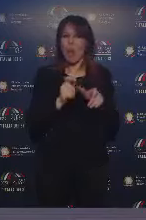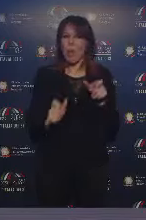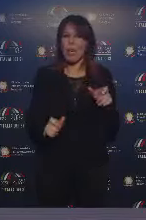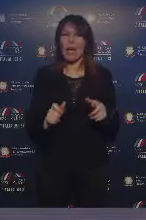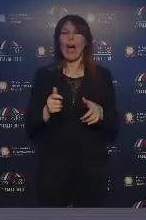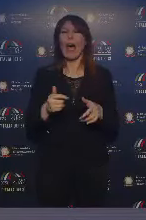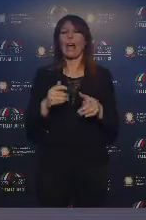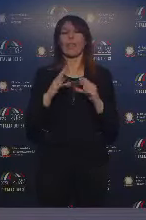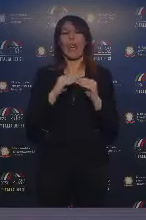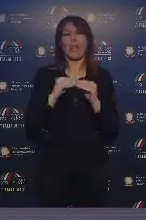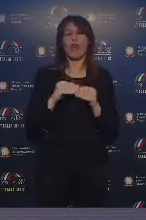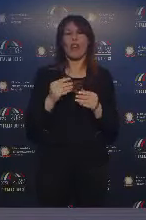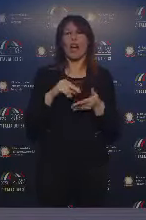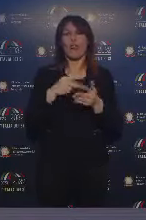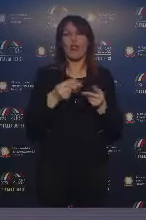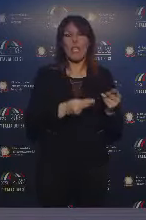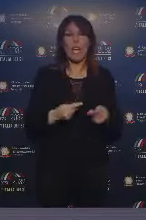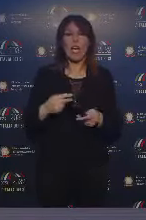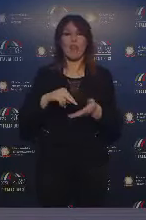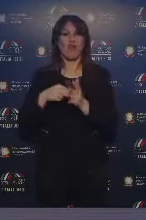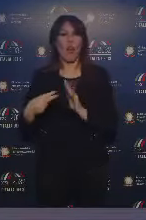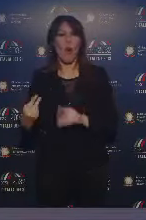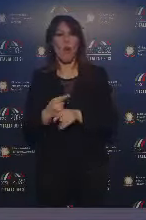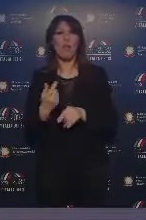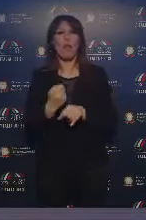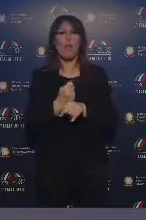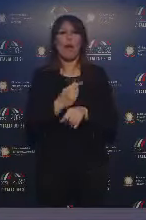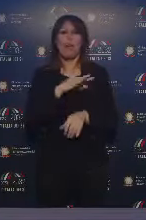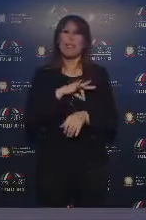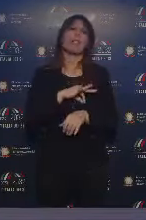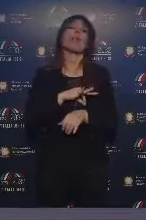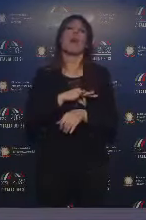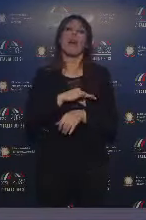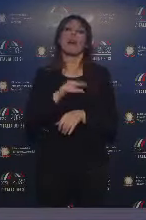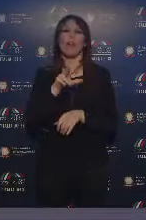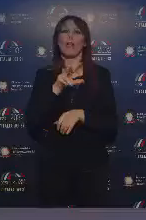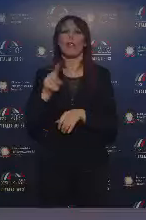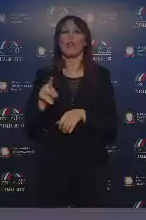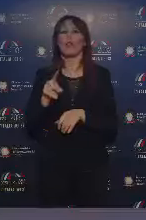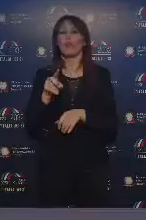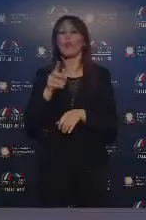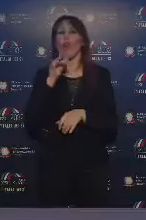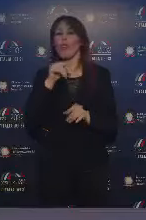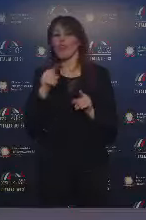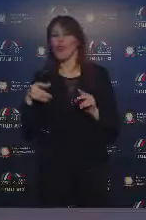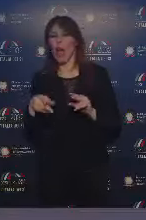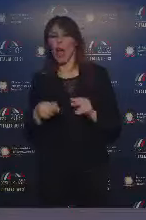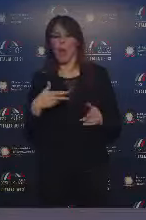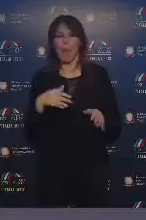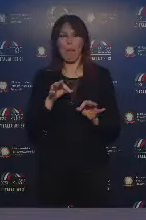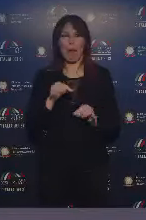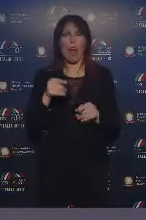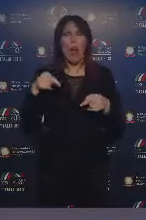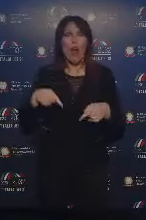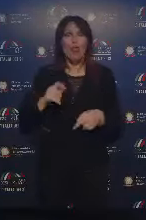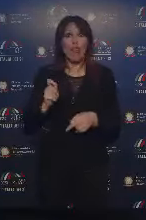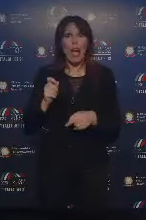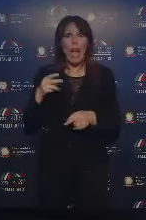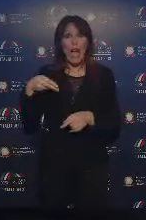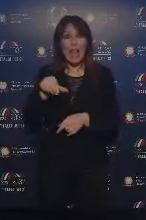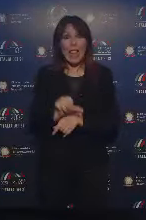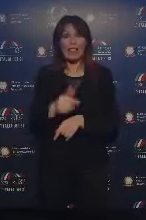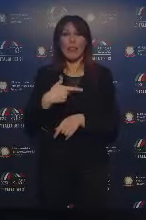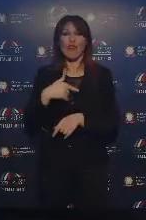geometri e manodopera con uno stipendio al 3112 oggi Anas ha circa